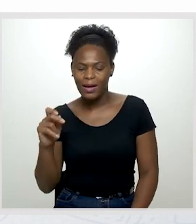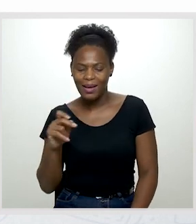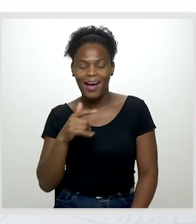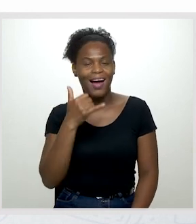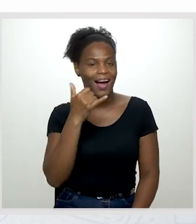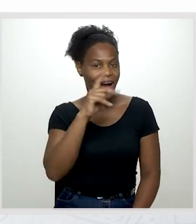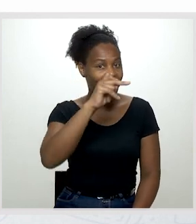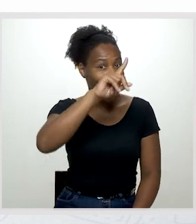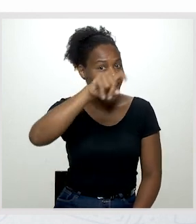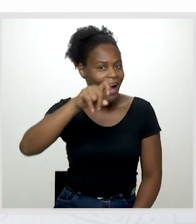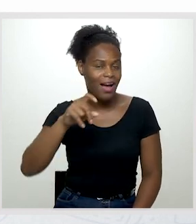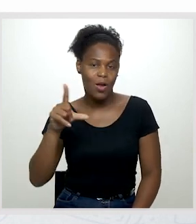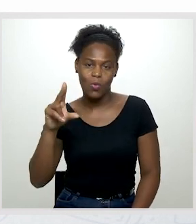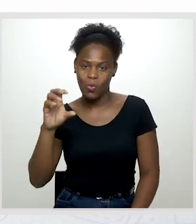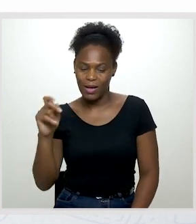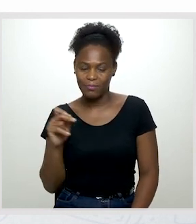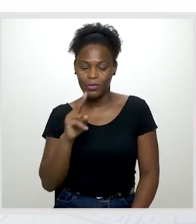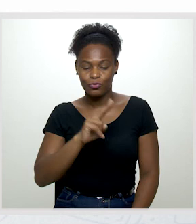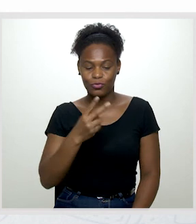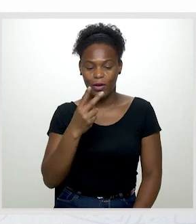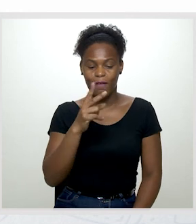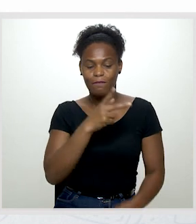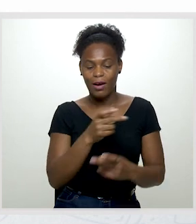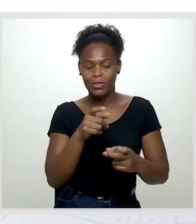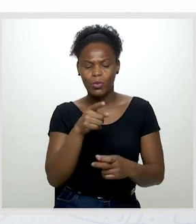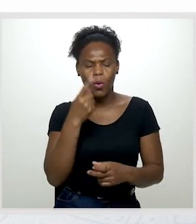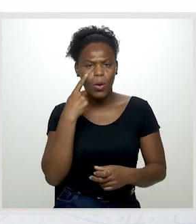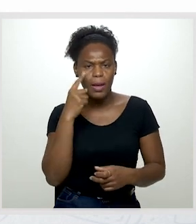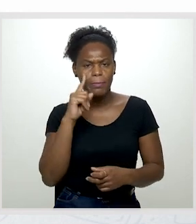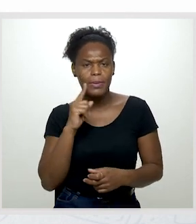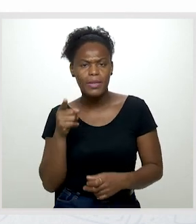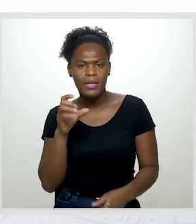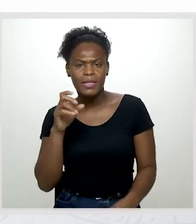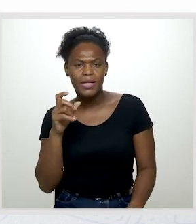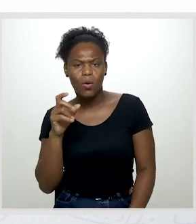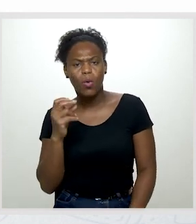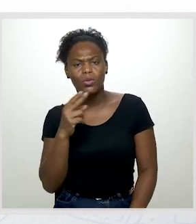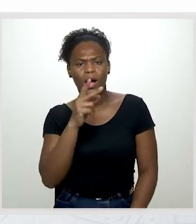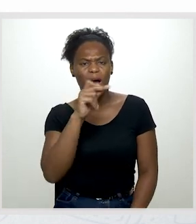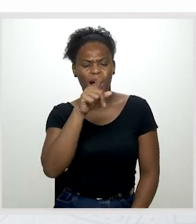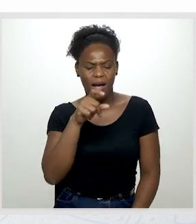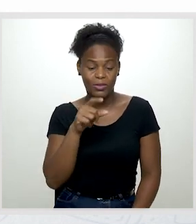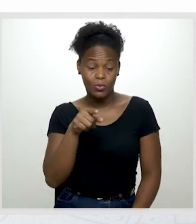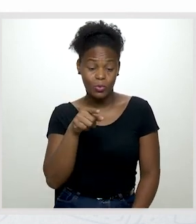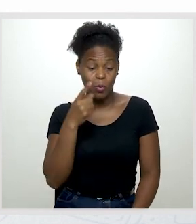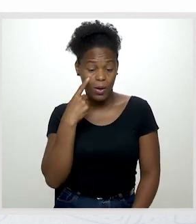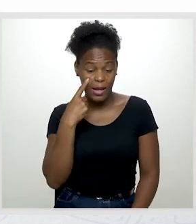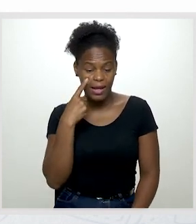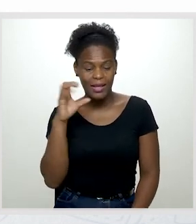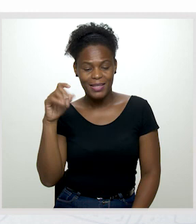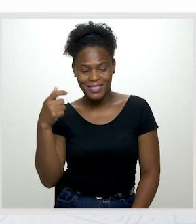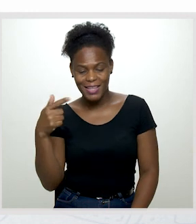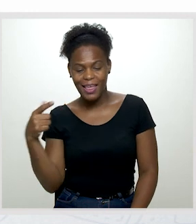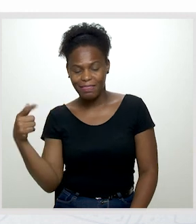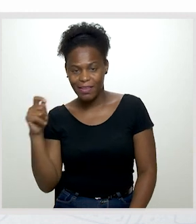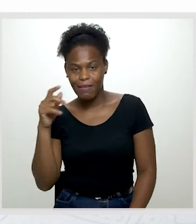À Lucas. Deuxième phrase. Tu connais cette fille ou tu connais à cette fille? Tu connais cette